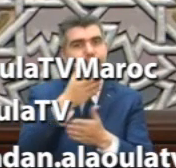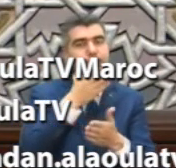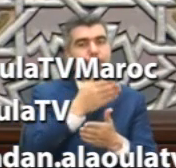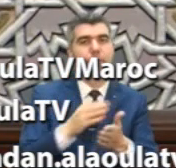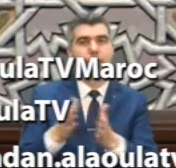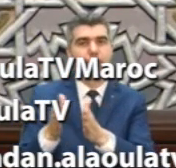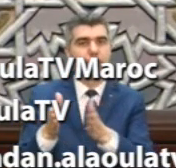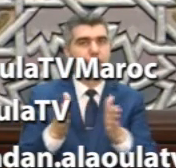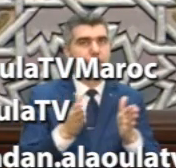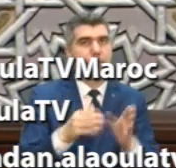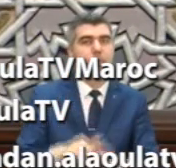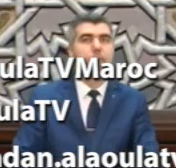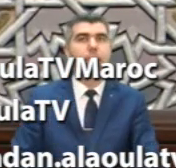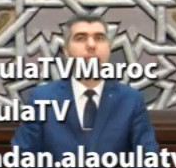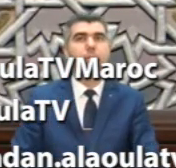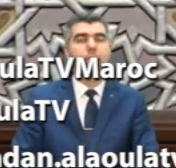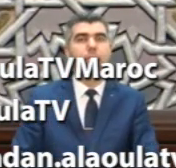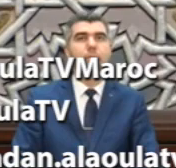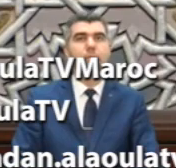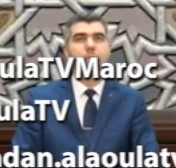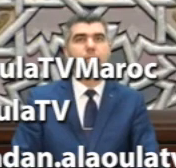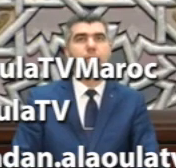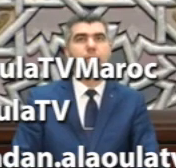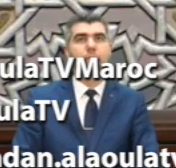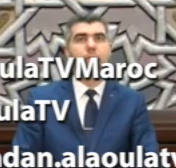الوزير، تفضلوا.